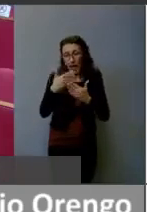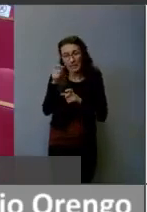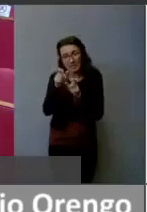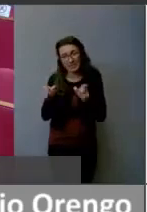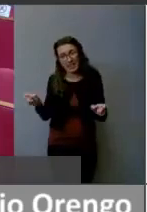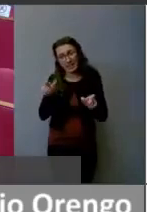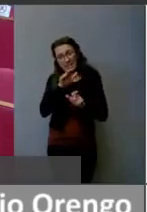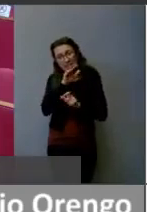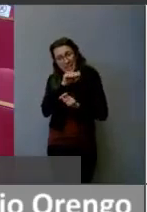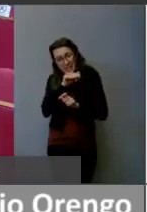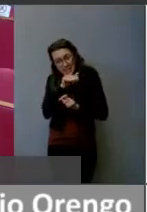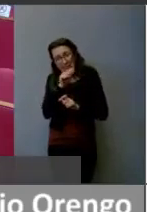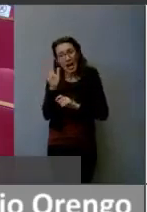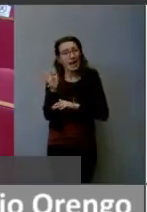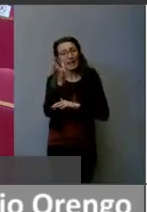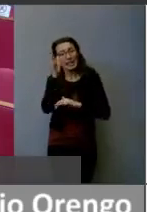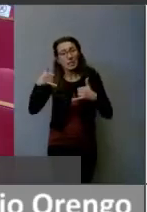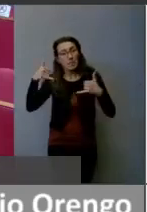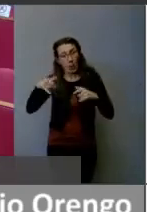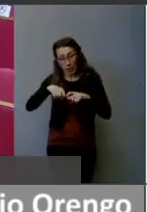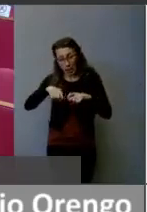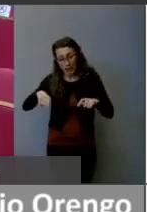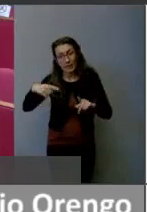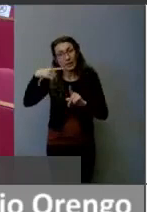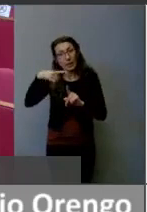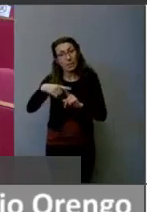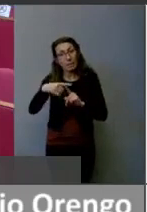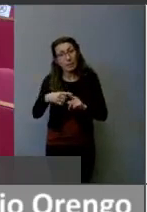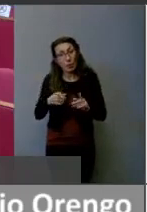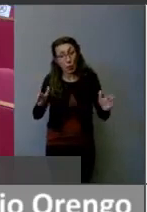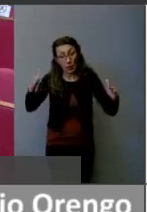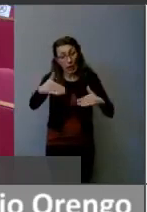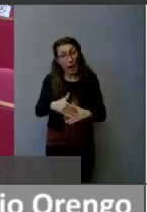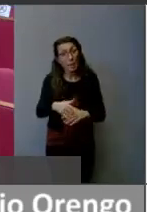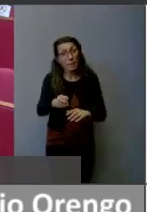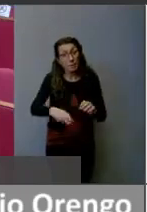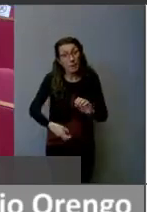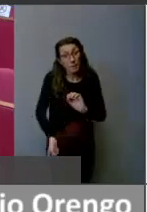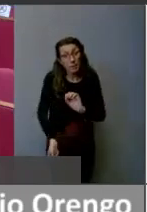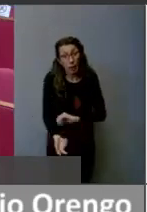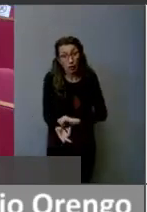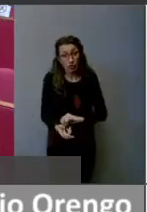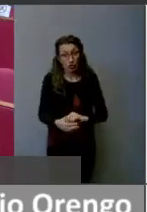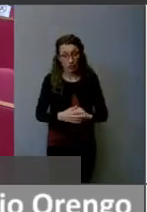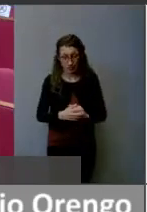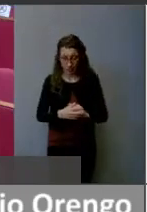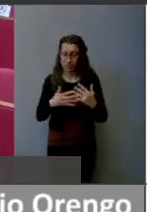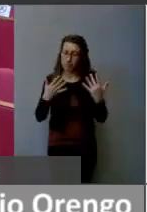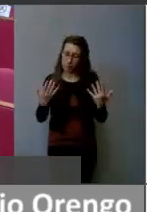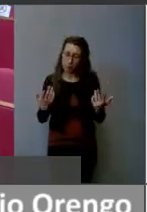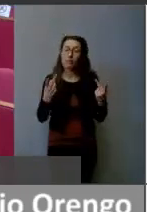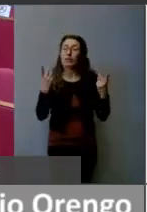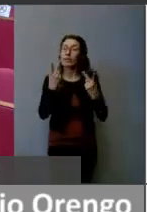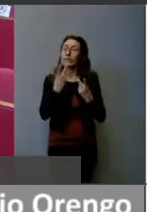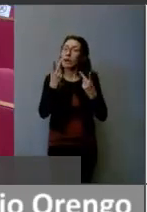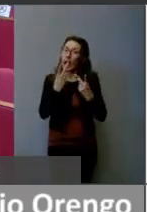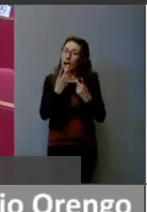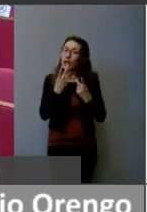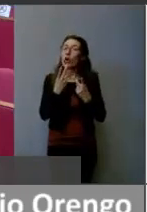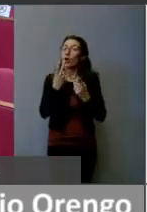e campi da bocce. Perché no, ritengo che sia importante anche prevedere una parte di parcheggi a sostegno delle attività